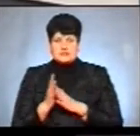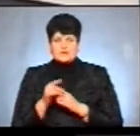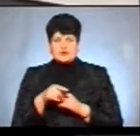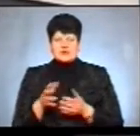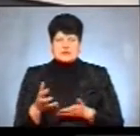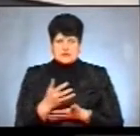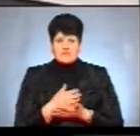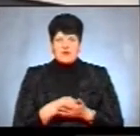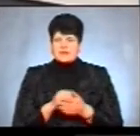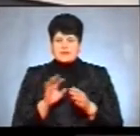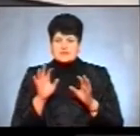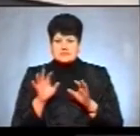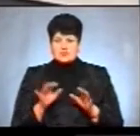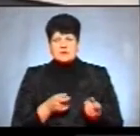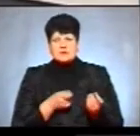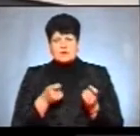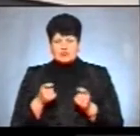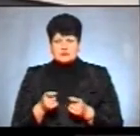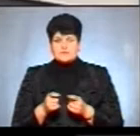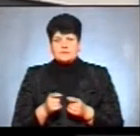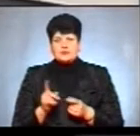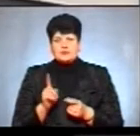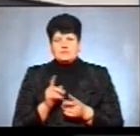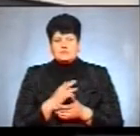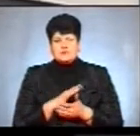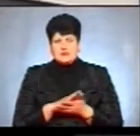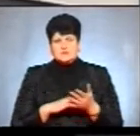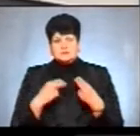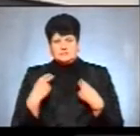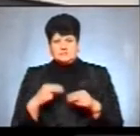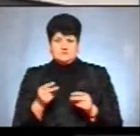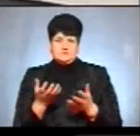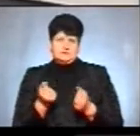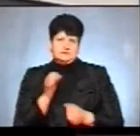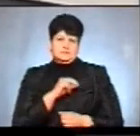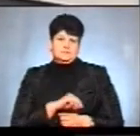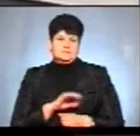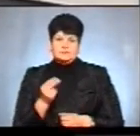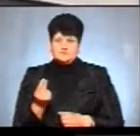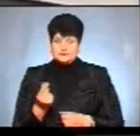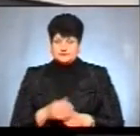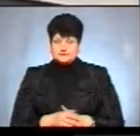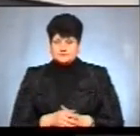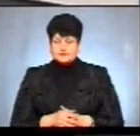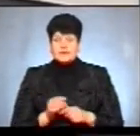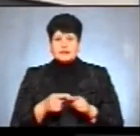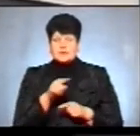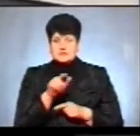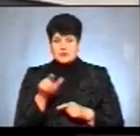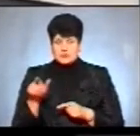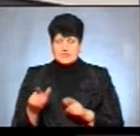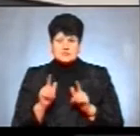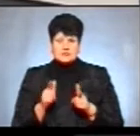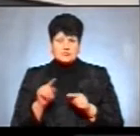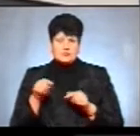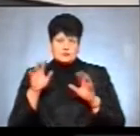незаконно і перевозили з метою дальнішої реалізації і отримання прибутку. Ну, відповідно, на цих осіб нами було згідно вимог чинного